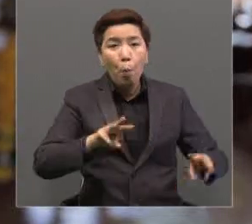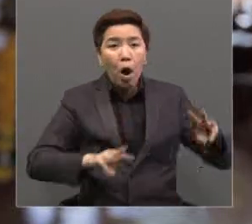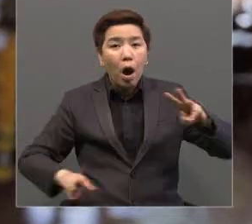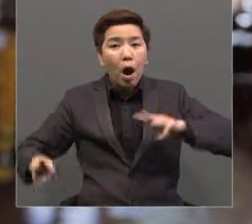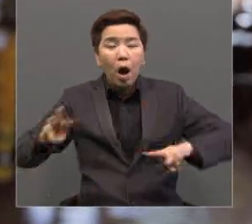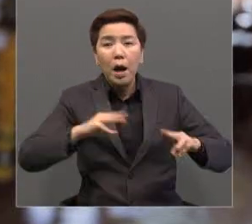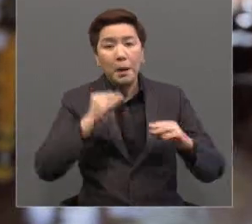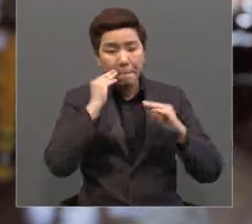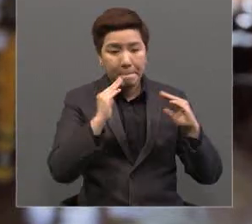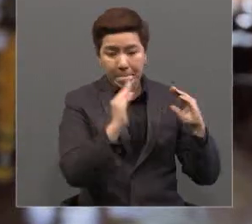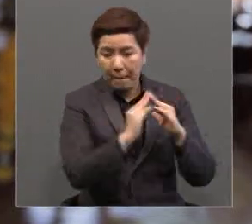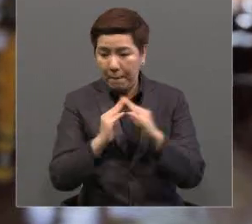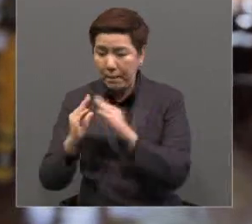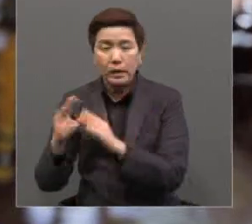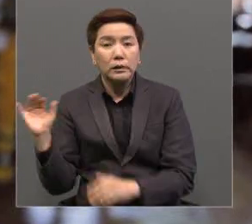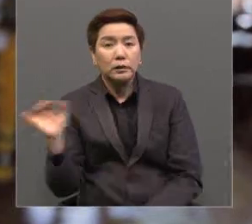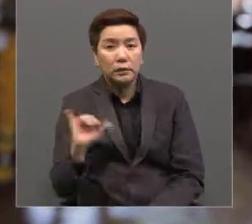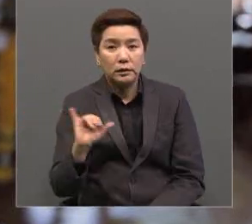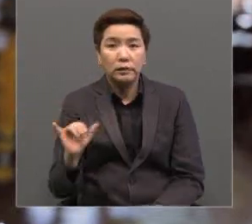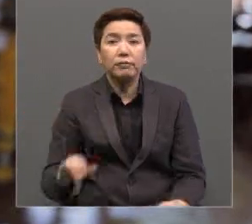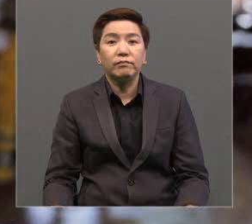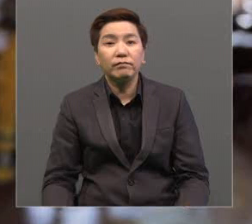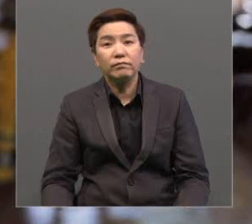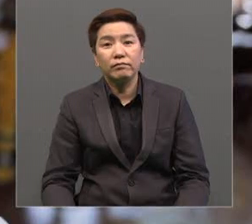ยังไม่มีบ้านคนมากมายอย่างนี้